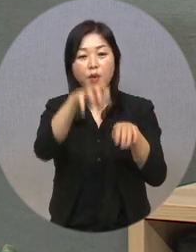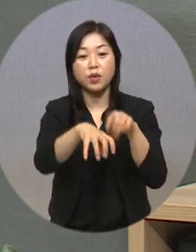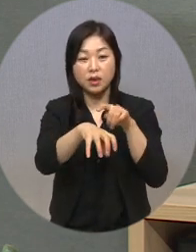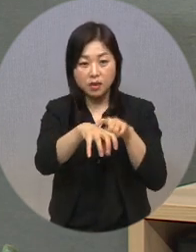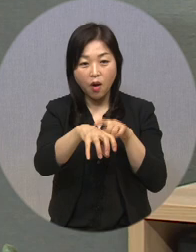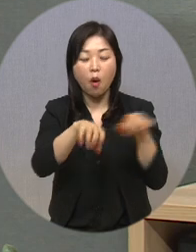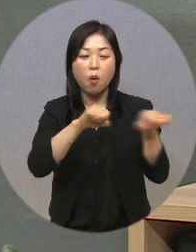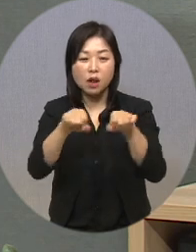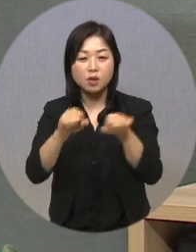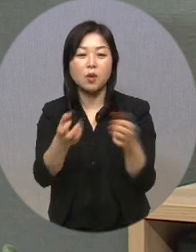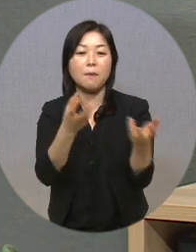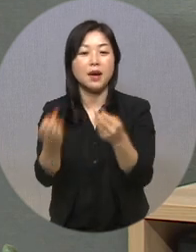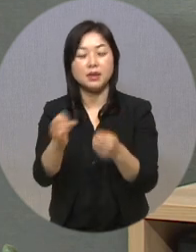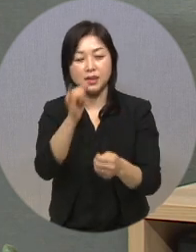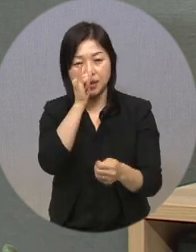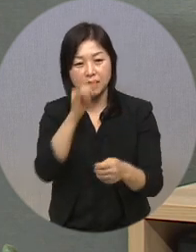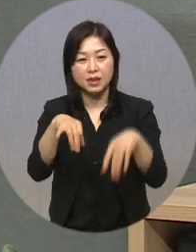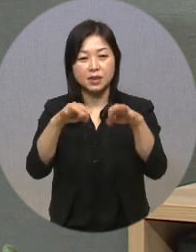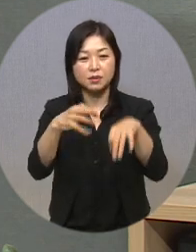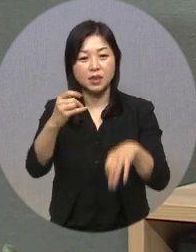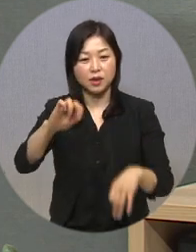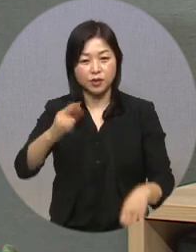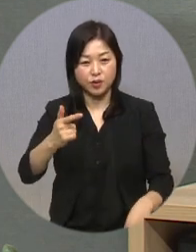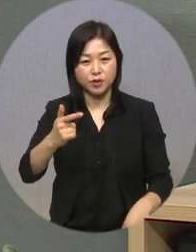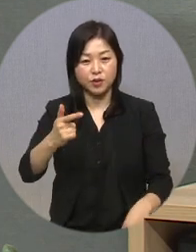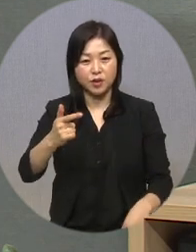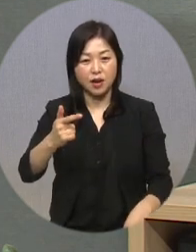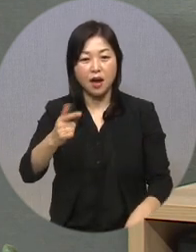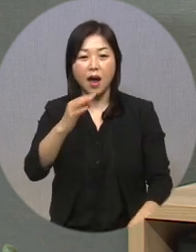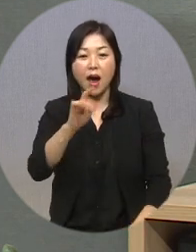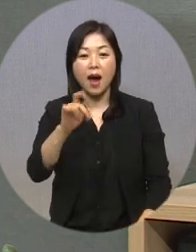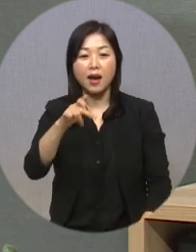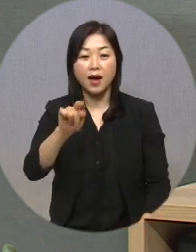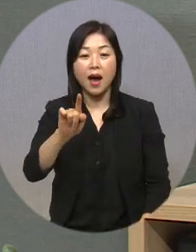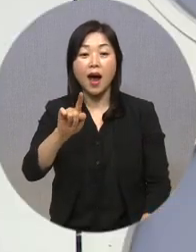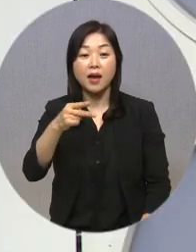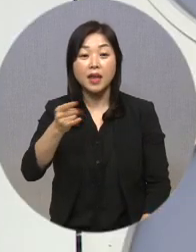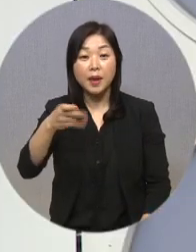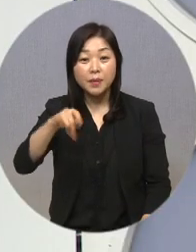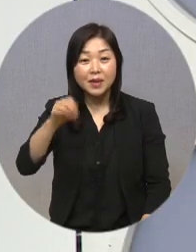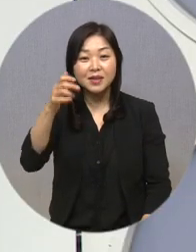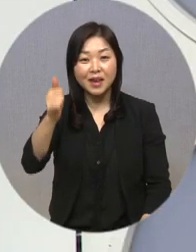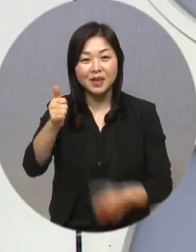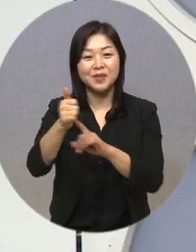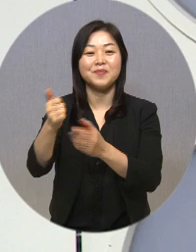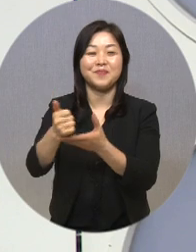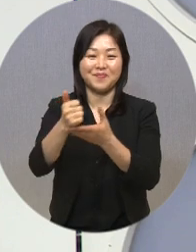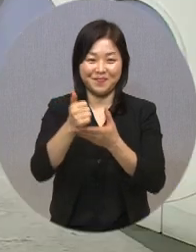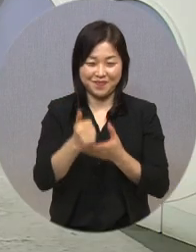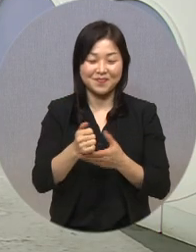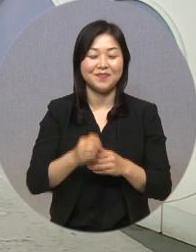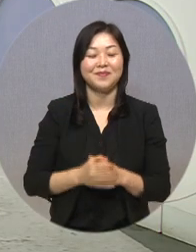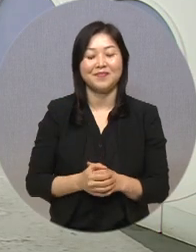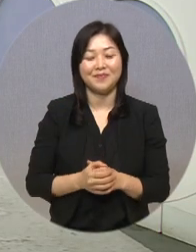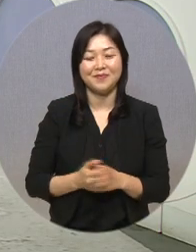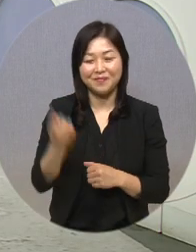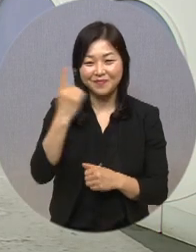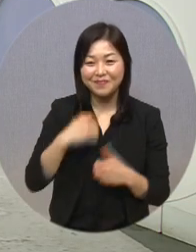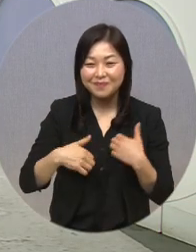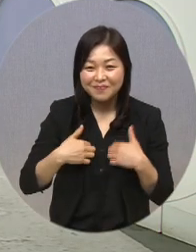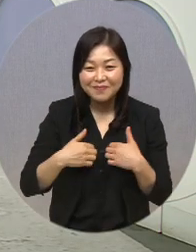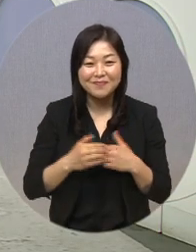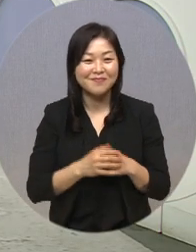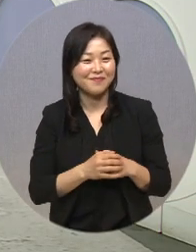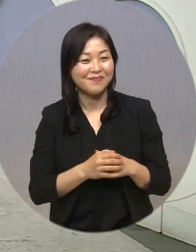아카데미 이사장을 여러분에게 소개합니다. 오셔서 반갑습니다. 반갑습니다. 감사합니다. 예. 오늘